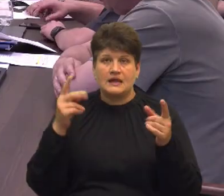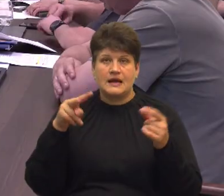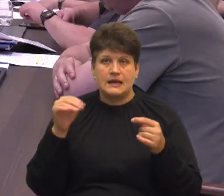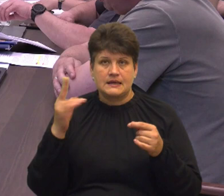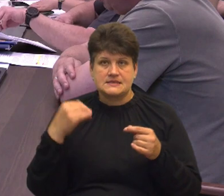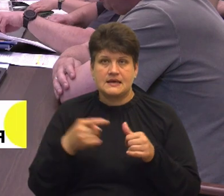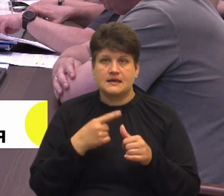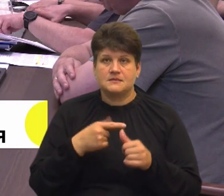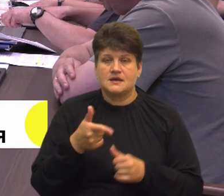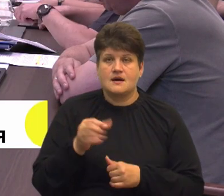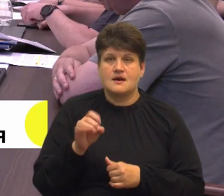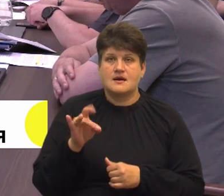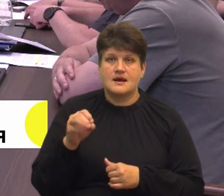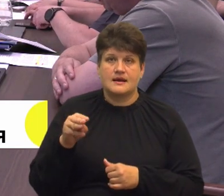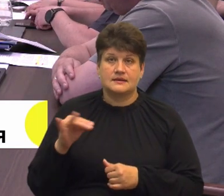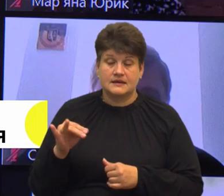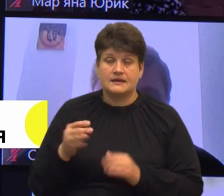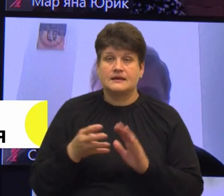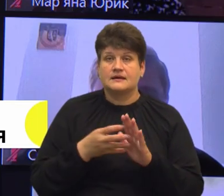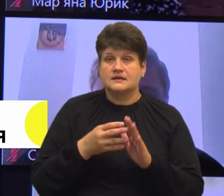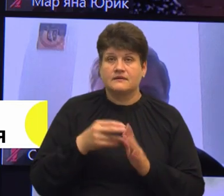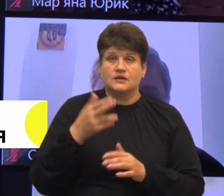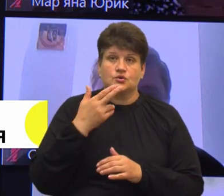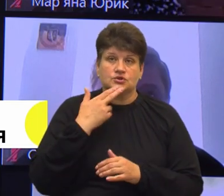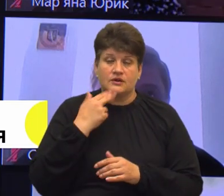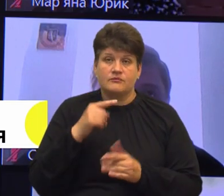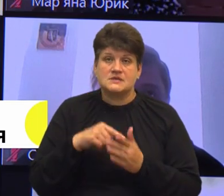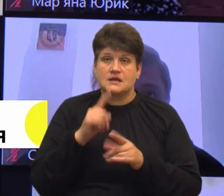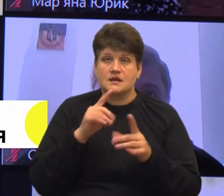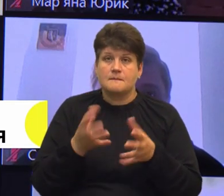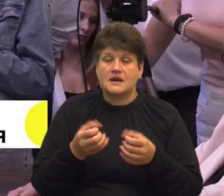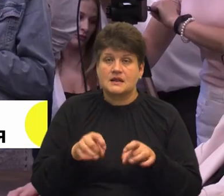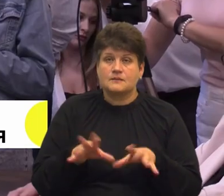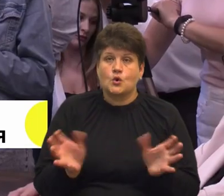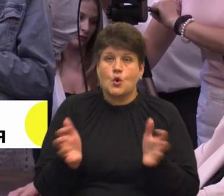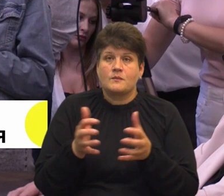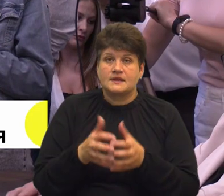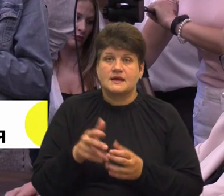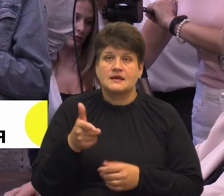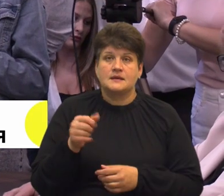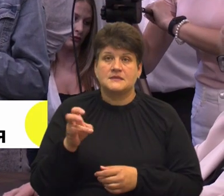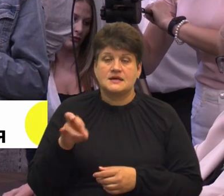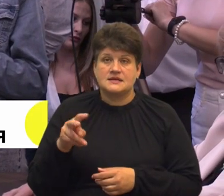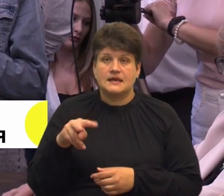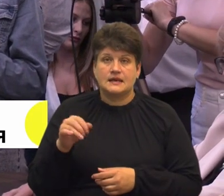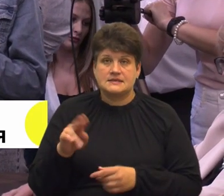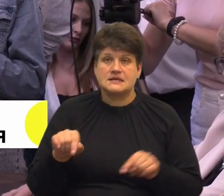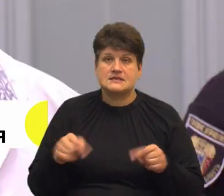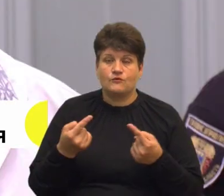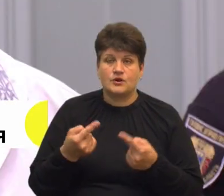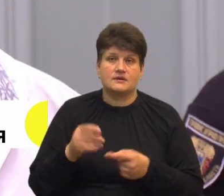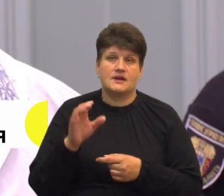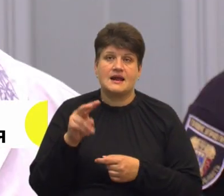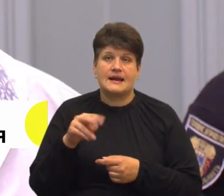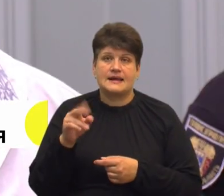герити нагадаю 9 червня на сесії Тернопільської міської ради прийняли рішення про об'єднання гімназії з ліцеєм та створення Тернопільського академічного